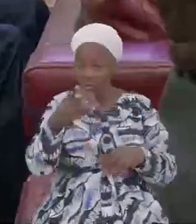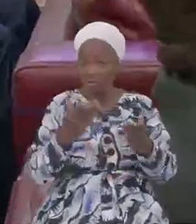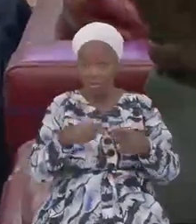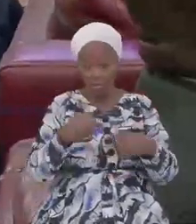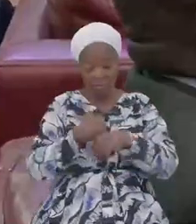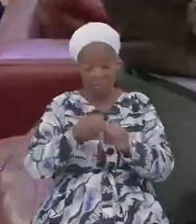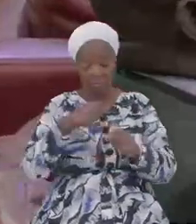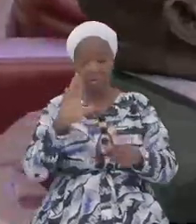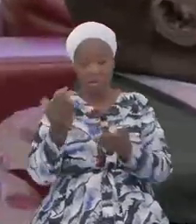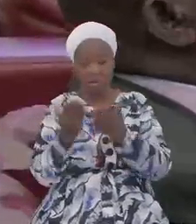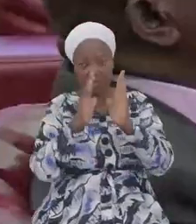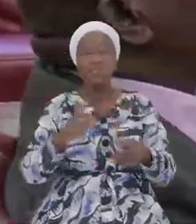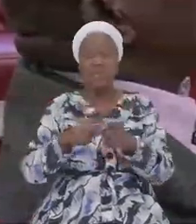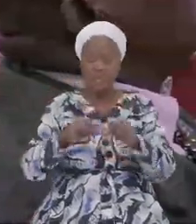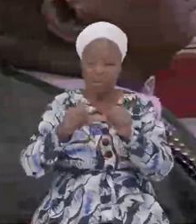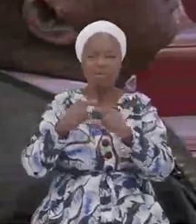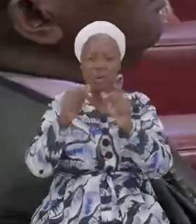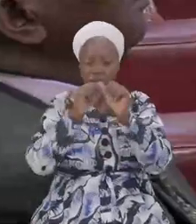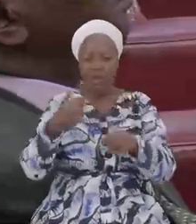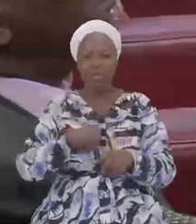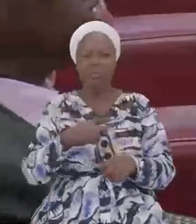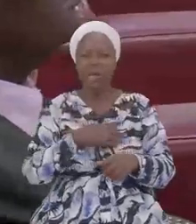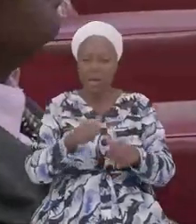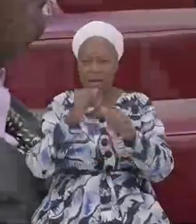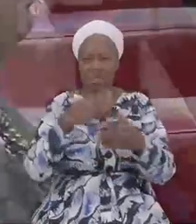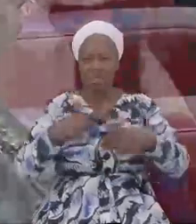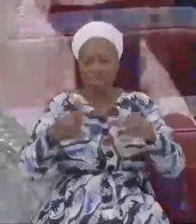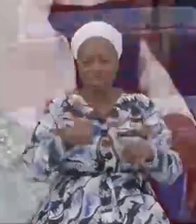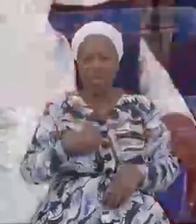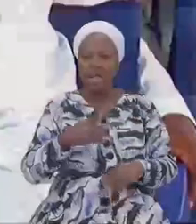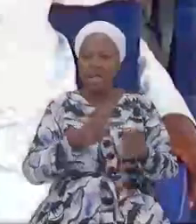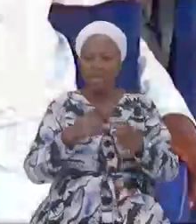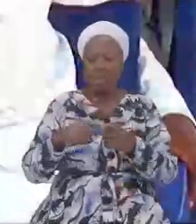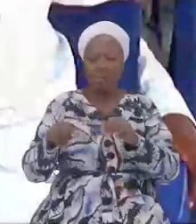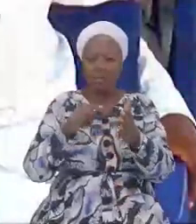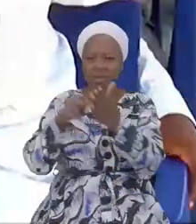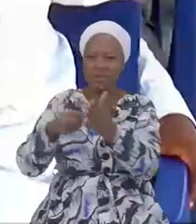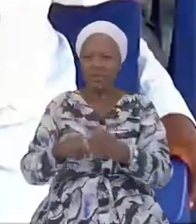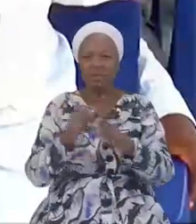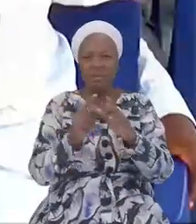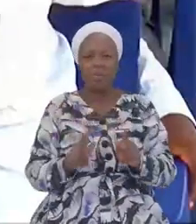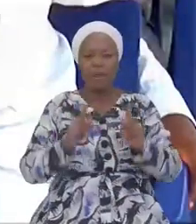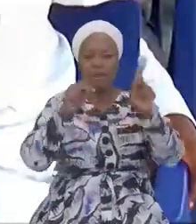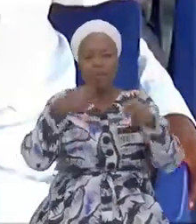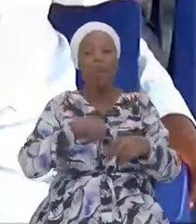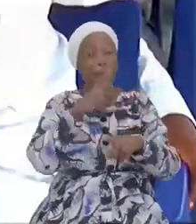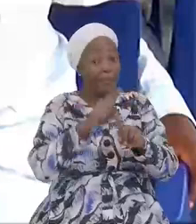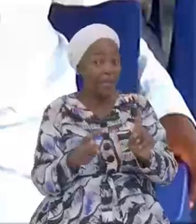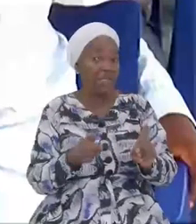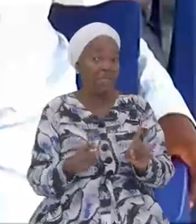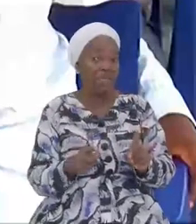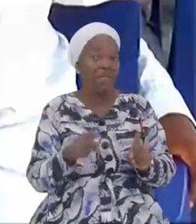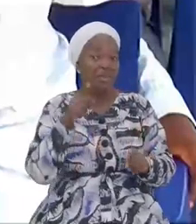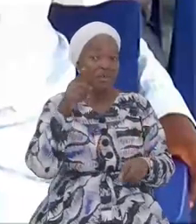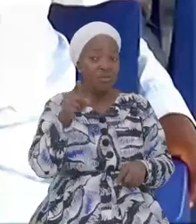tu veux faire de moi ton serviteur, bénis-moi, bénis-moi, guéris-moi, guéris-moi, donne-moi la promotion. Et tu ne veux